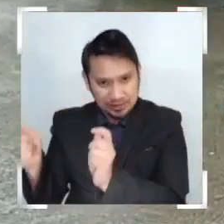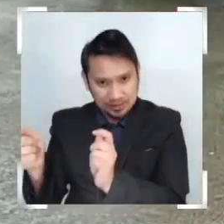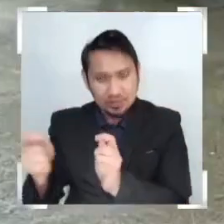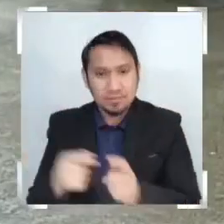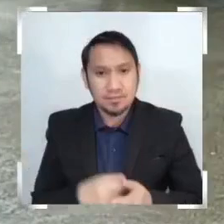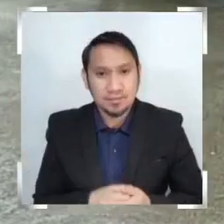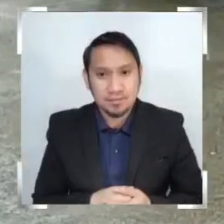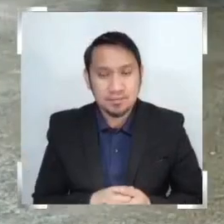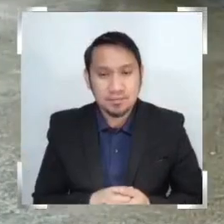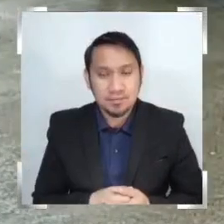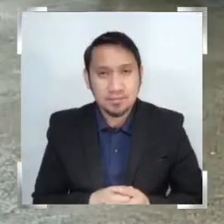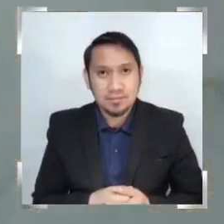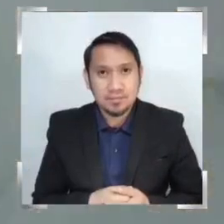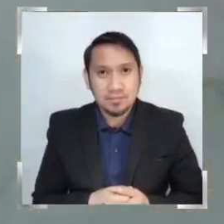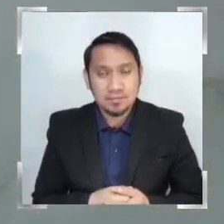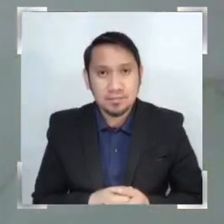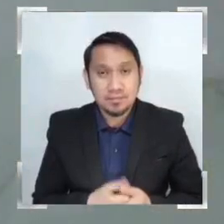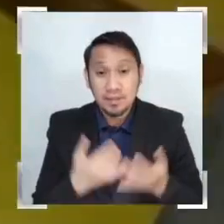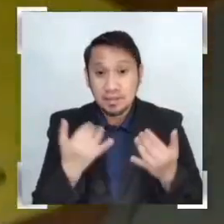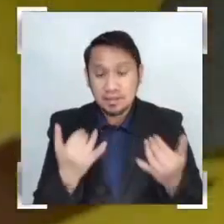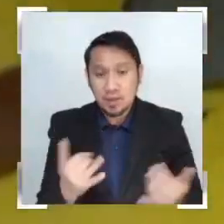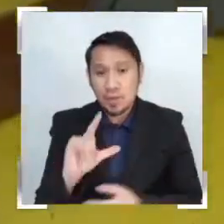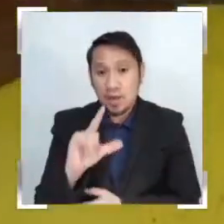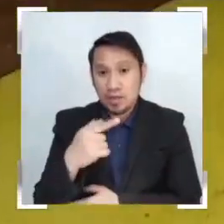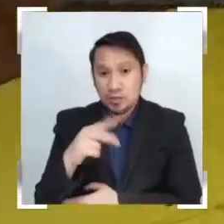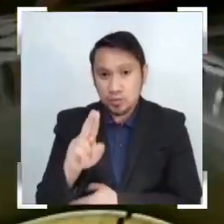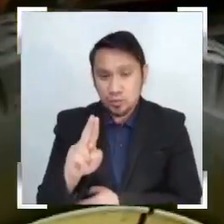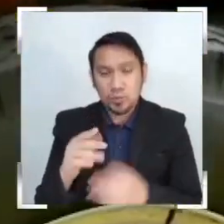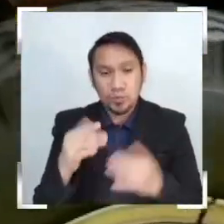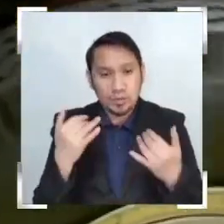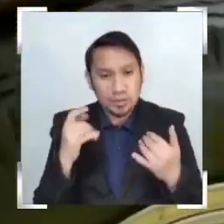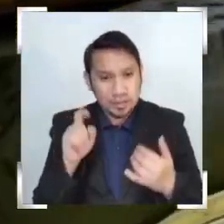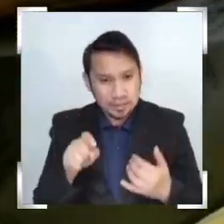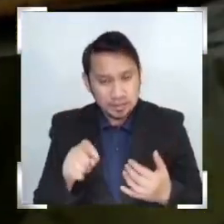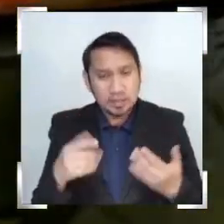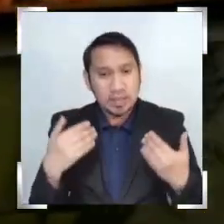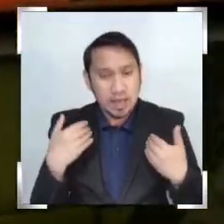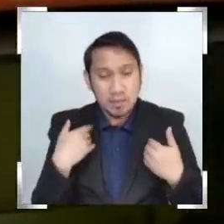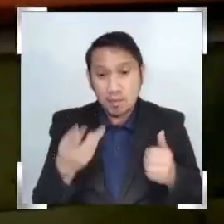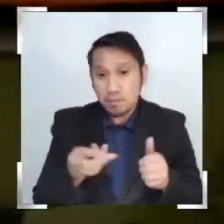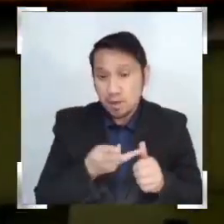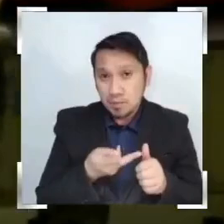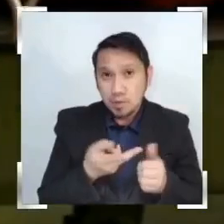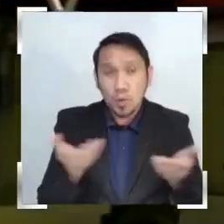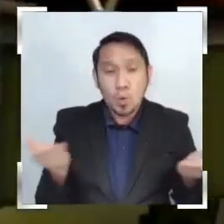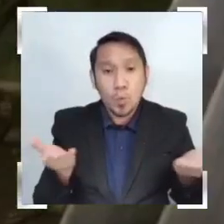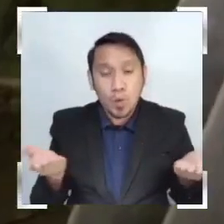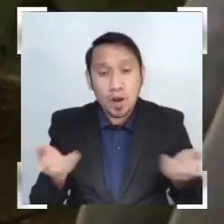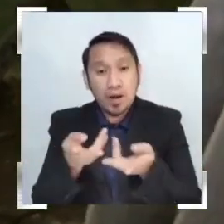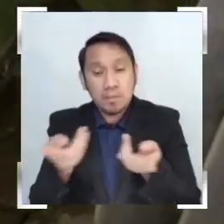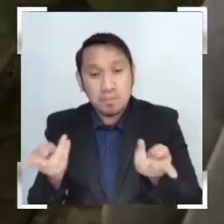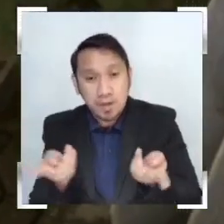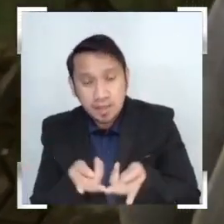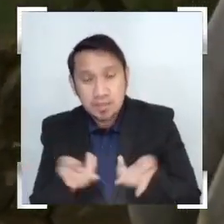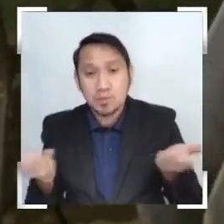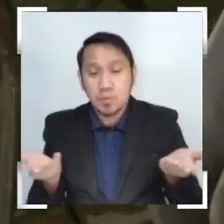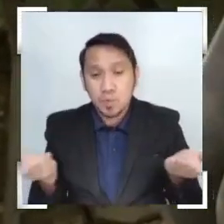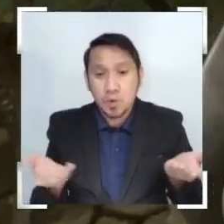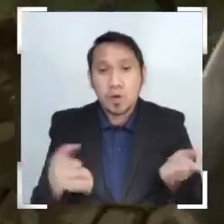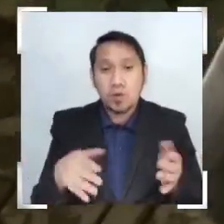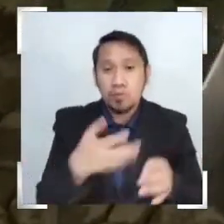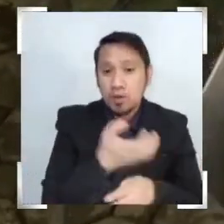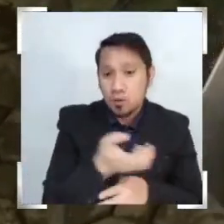Isang kinakailangan gawin ng mga LGUs ay mag-stockpile at mag-prioritize ng prepositioning of supplies and equipment, no, to respond to